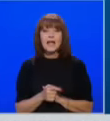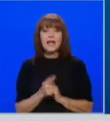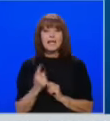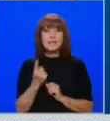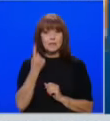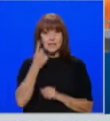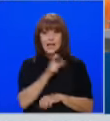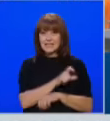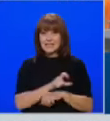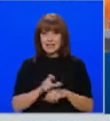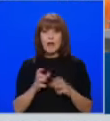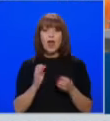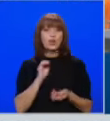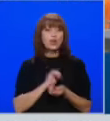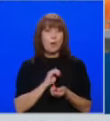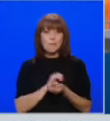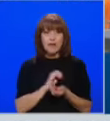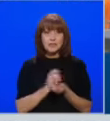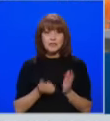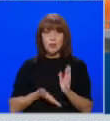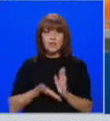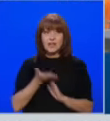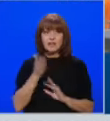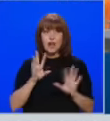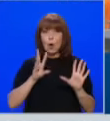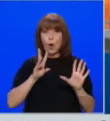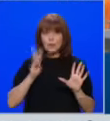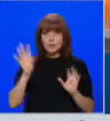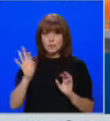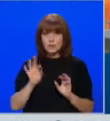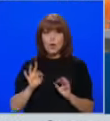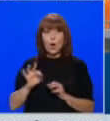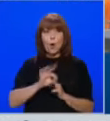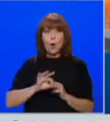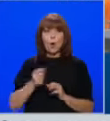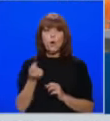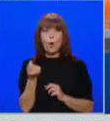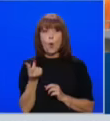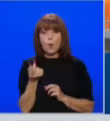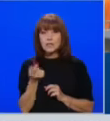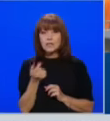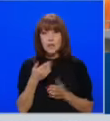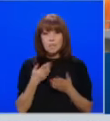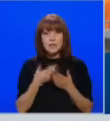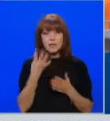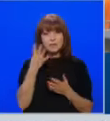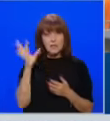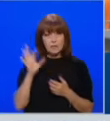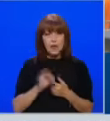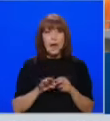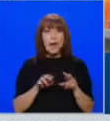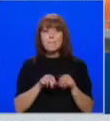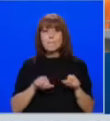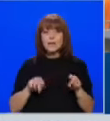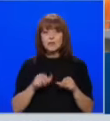Само за седмица оранжерийните домати са поскъпнали с почти 8%. Олиото и ориза с почти 4%, а брашното тип